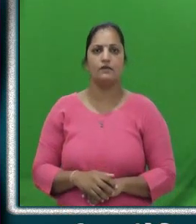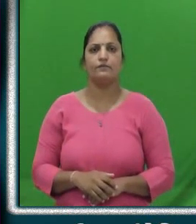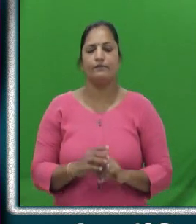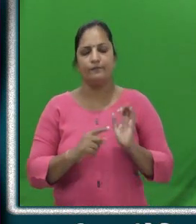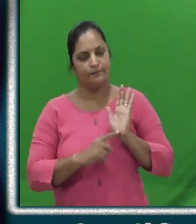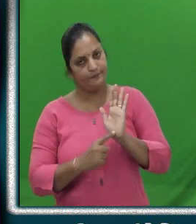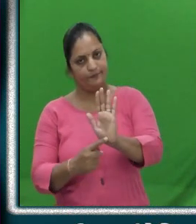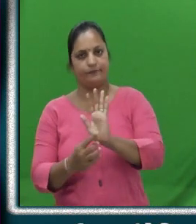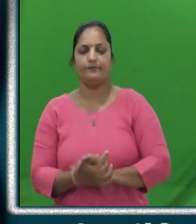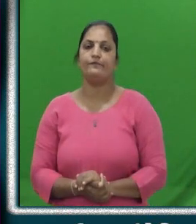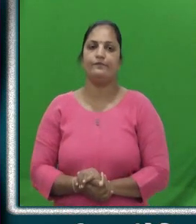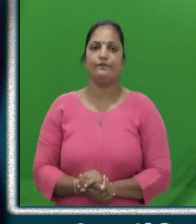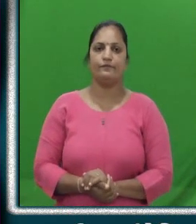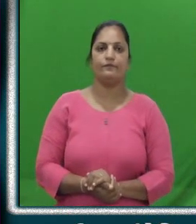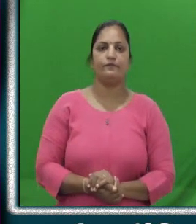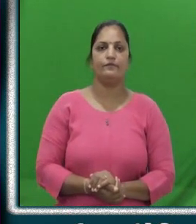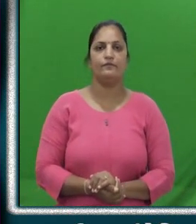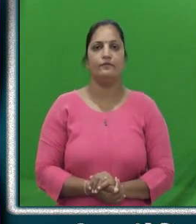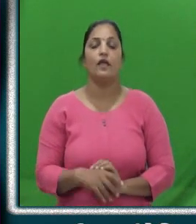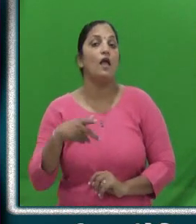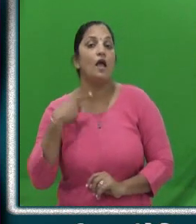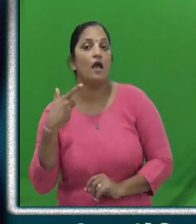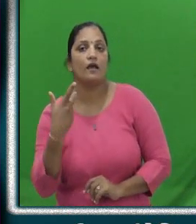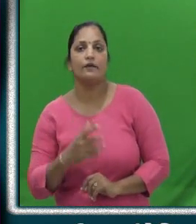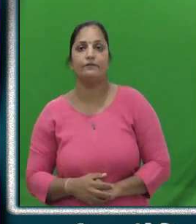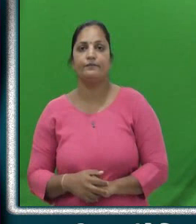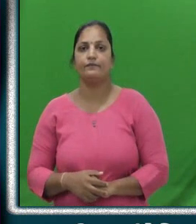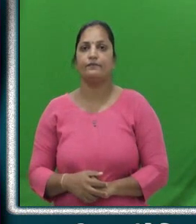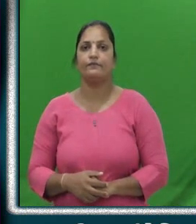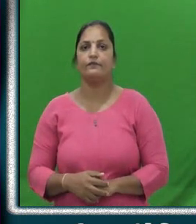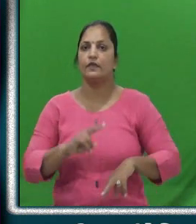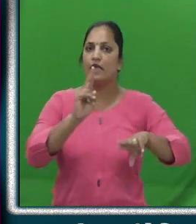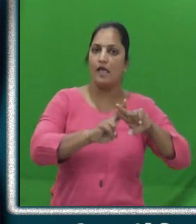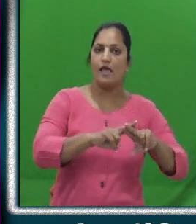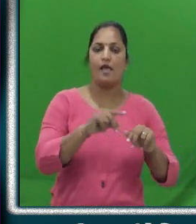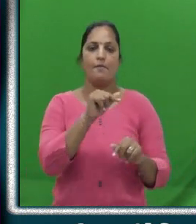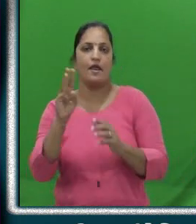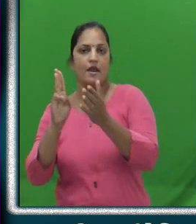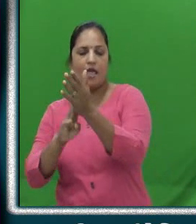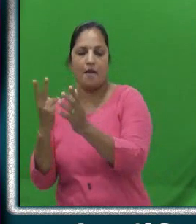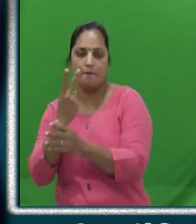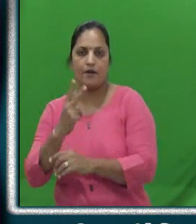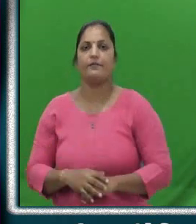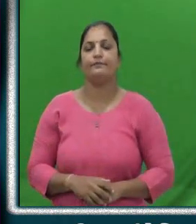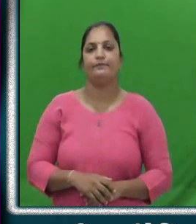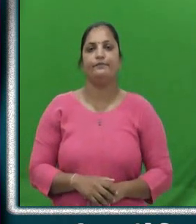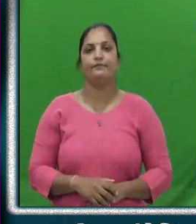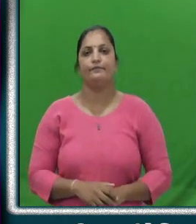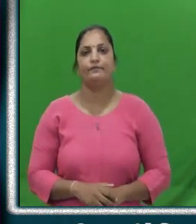વારંવારતા દર્શાવવા કરી શકાય. કયા ફંક્શનનો ઉપયોગ? ડિસ્ક્રાઇબિંગ એક્શન, ફ્રીક્વન્સીનો